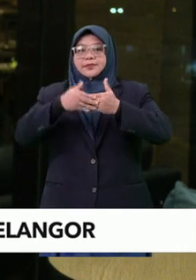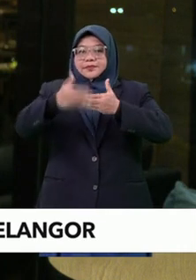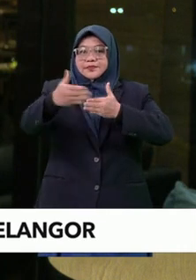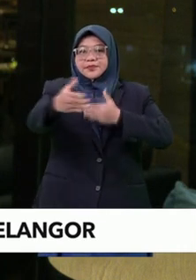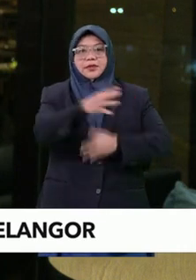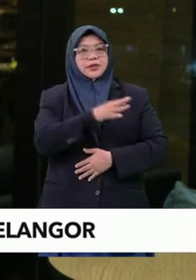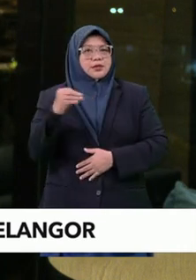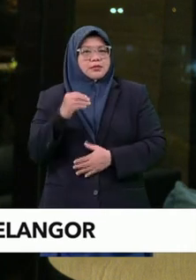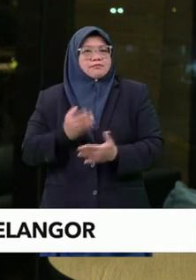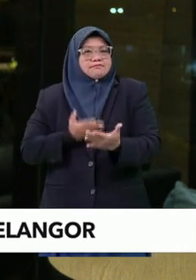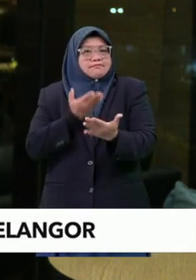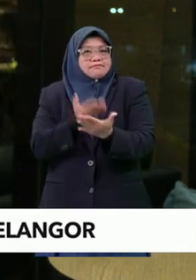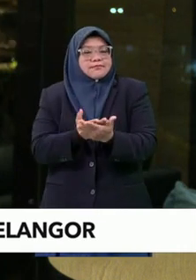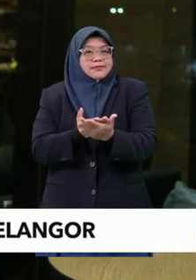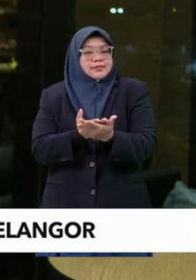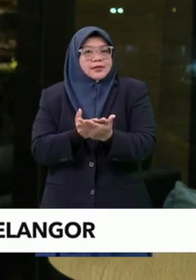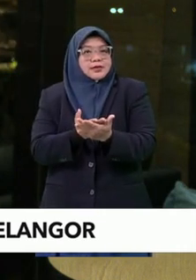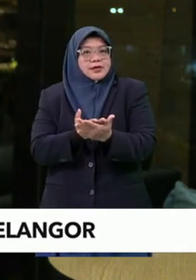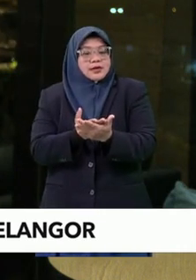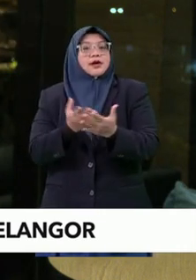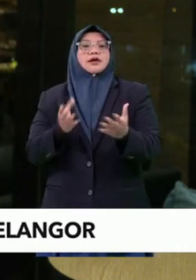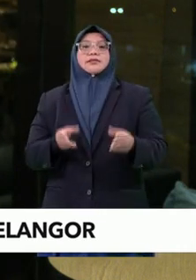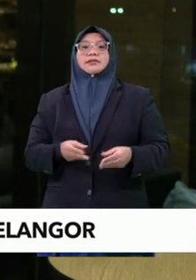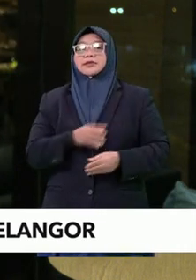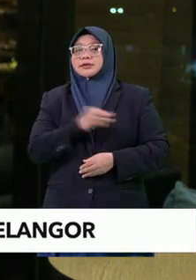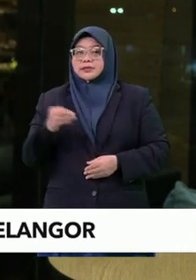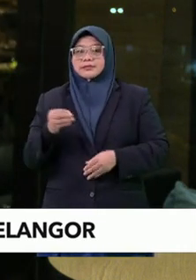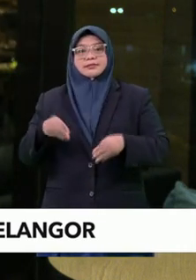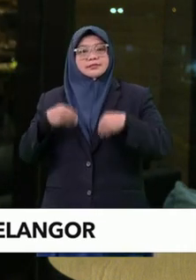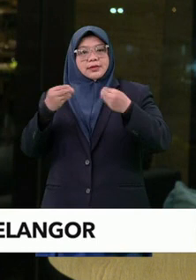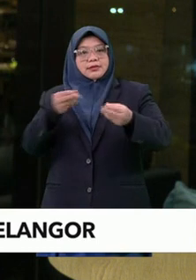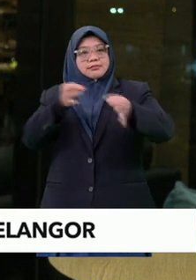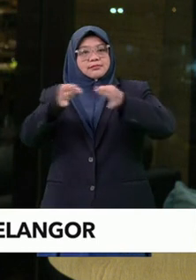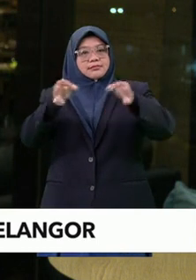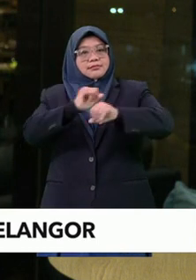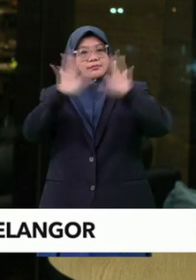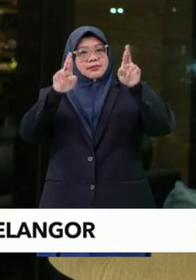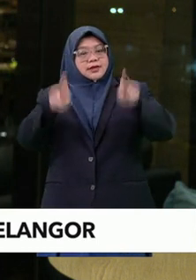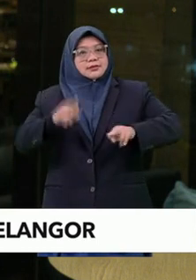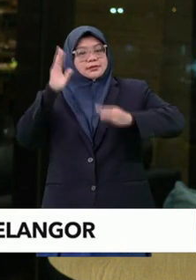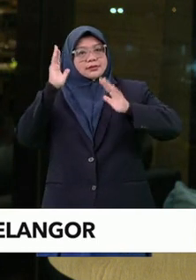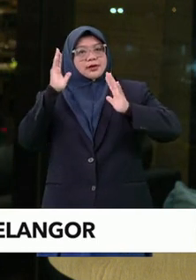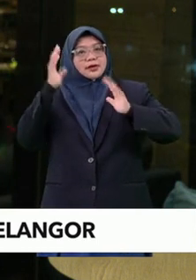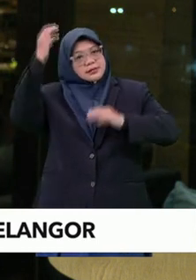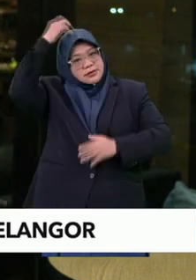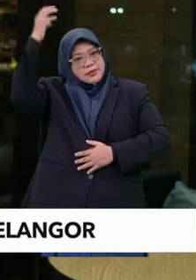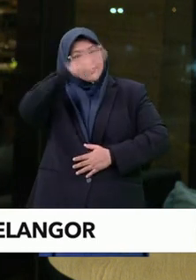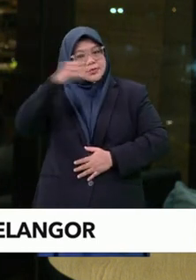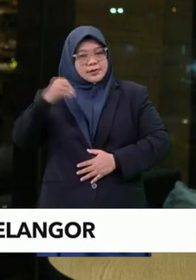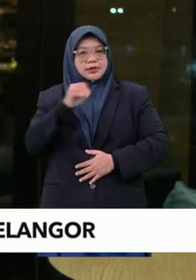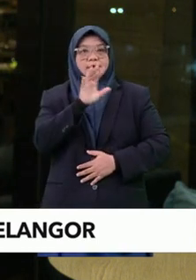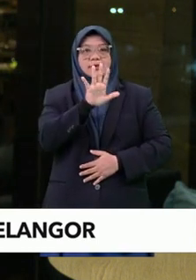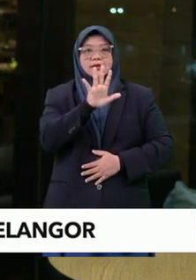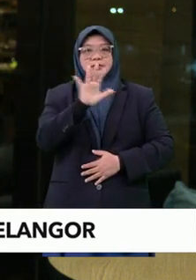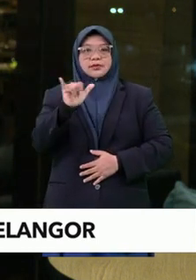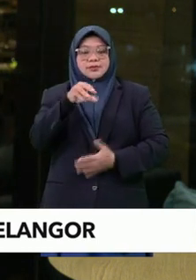yang akan diberikan oleh mereka Jadi ini akan memberikan sedikit gambaran kepada rakyat 56 Don